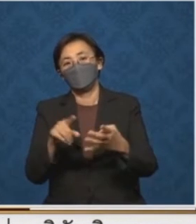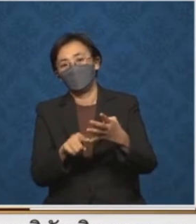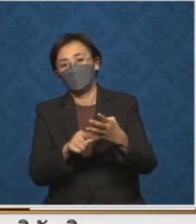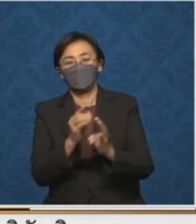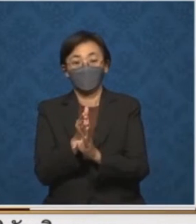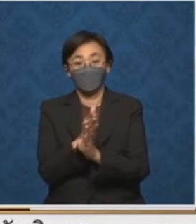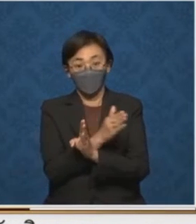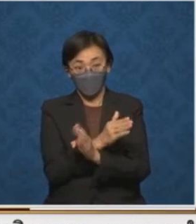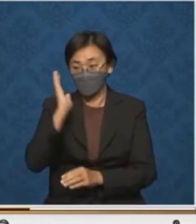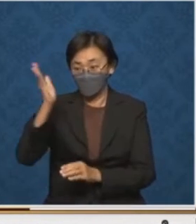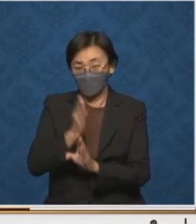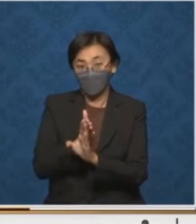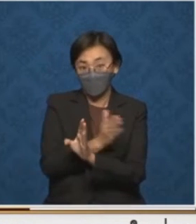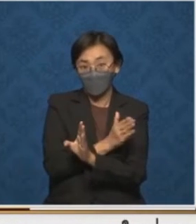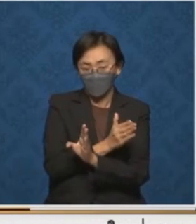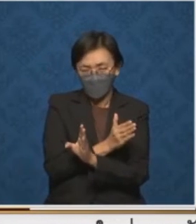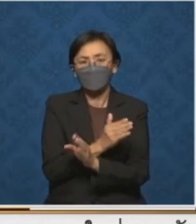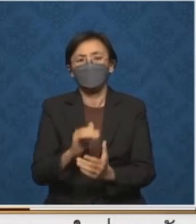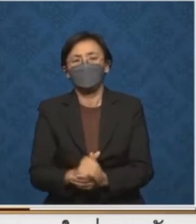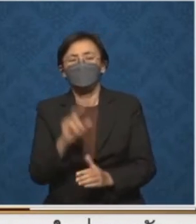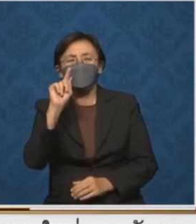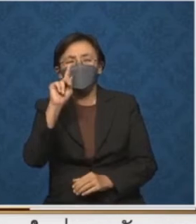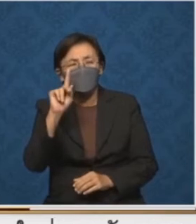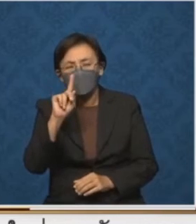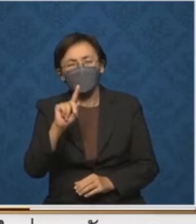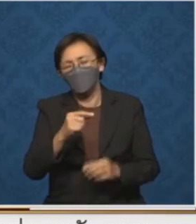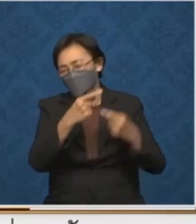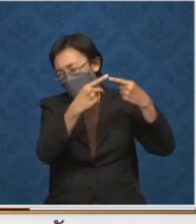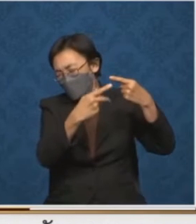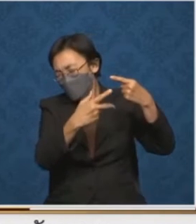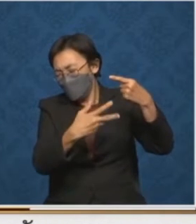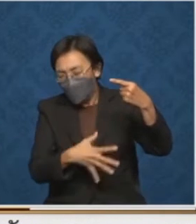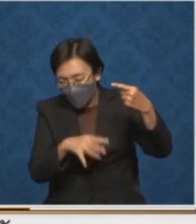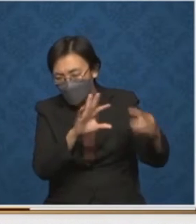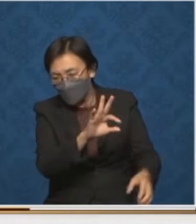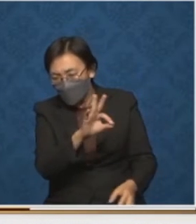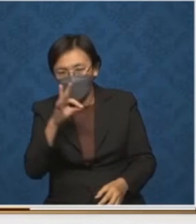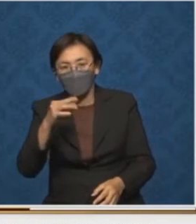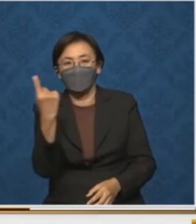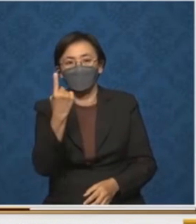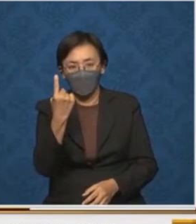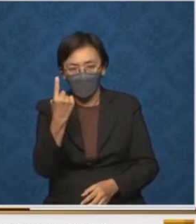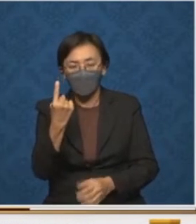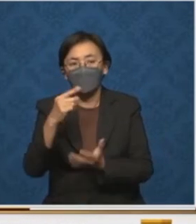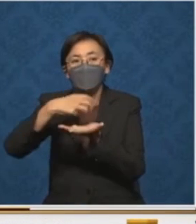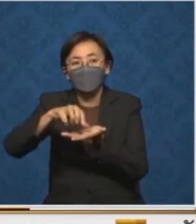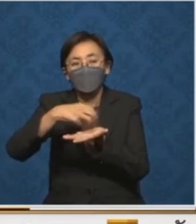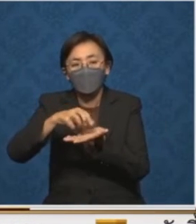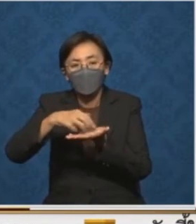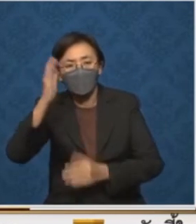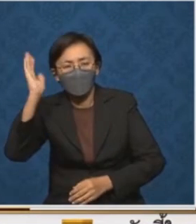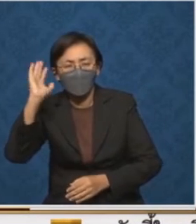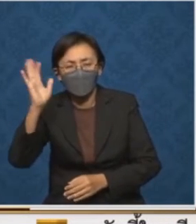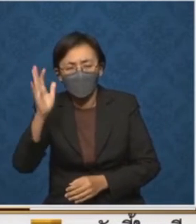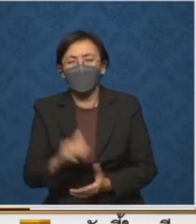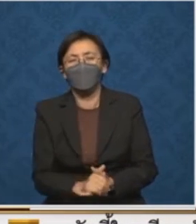ำถามคือแล้วปัญหาอย่นี้ท่านวาจรินะครับผมยามน่ามีอีกเป็ 10-10 ละร้อยข่าวผมบอกไม่ต้องเอามาข่าวเดยวไปดูแต่อ